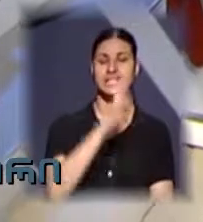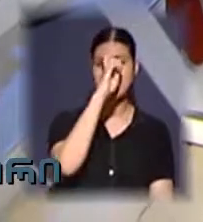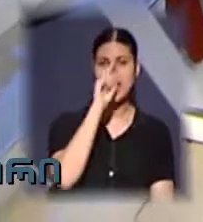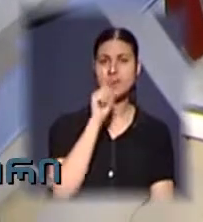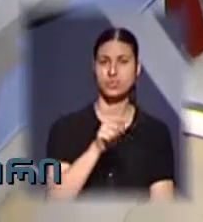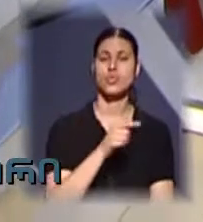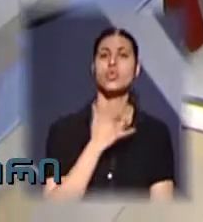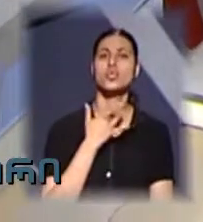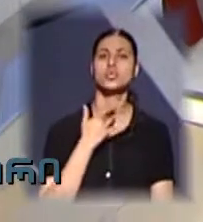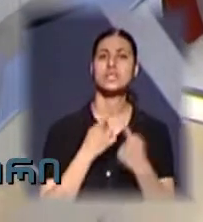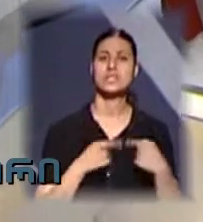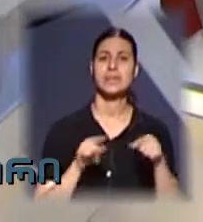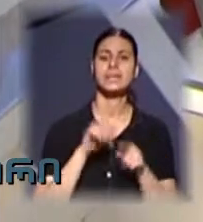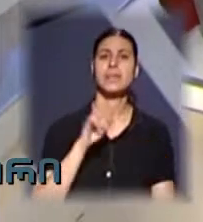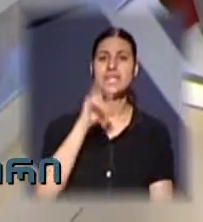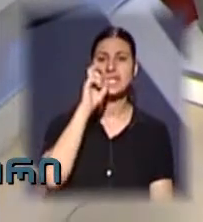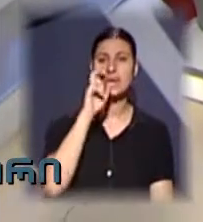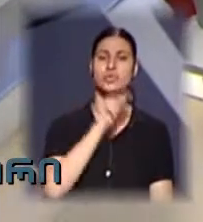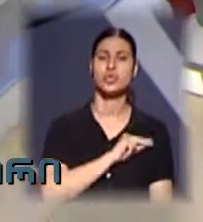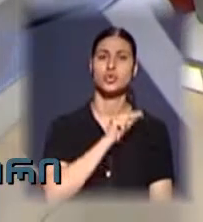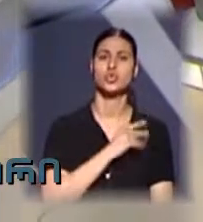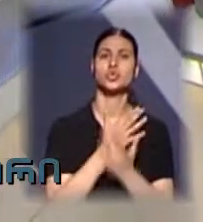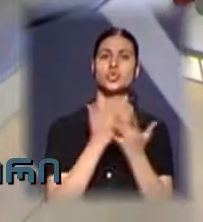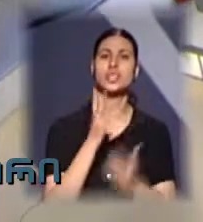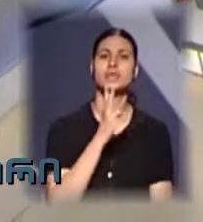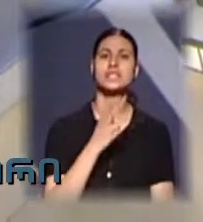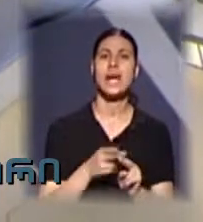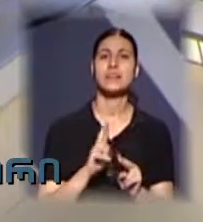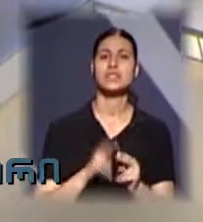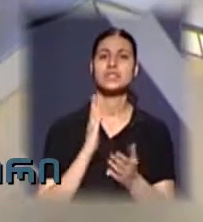რასაკვირველია მუნიციპალიტეტმა და სახელმწიფო ინსტიტუციებმა, რომლებიც ამისთვის არიან შექმნილი.